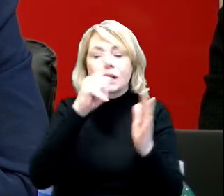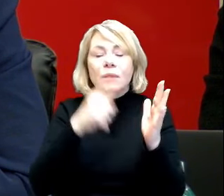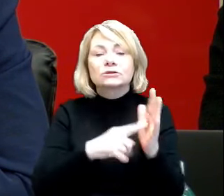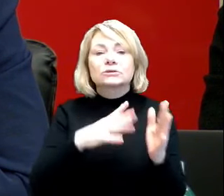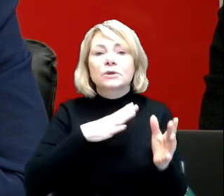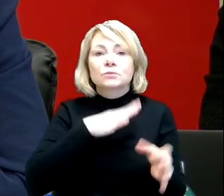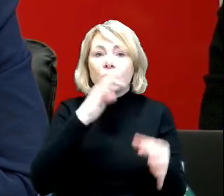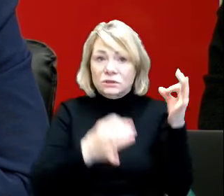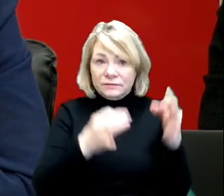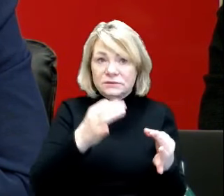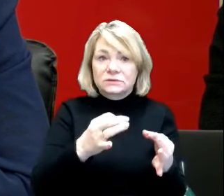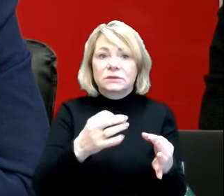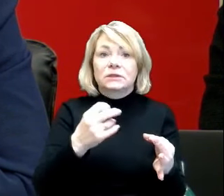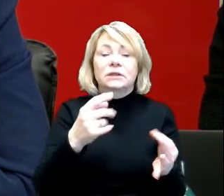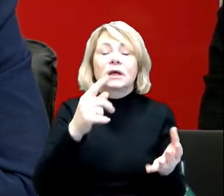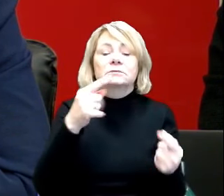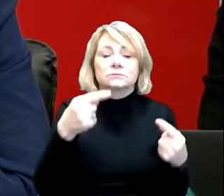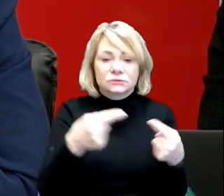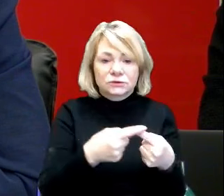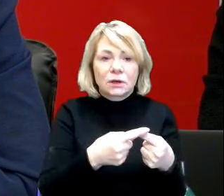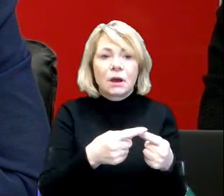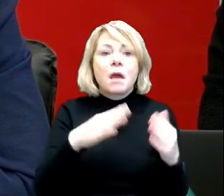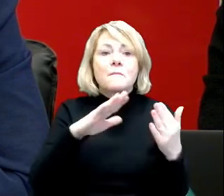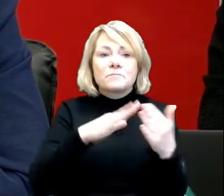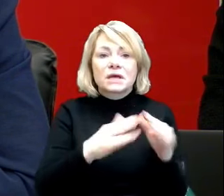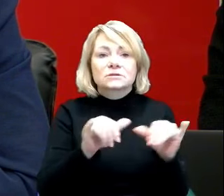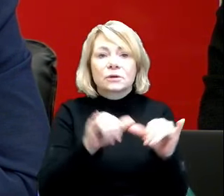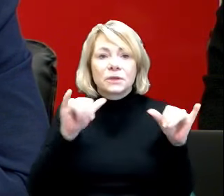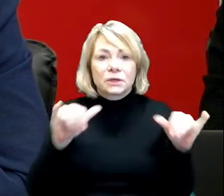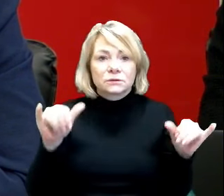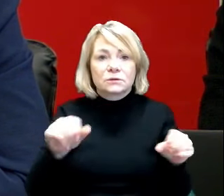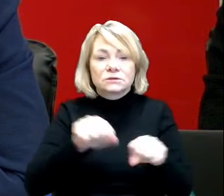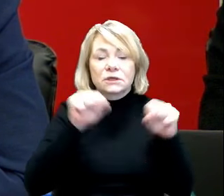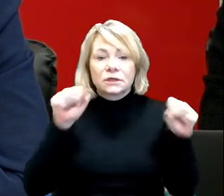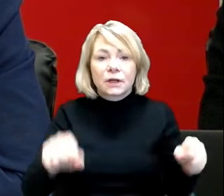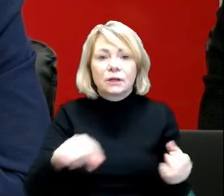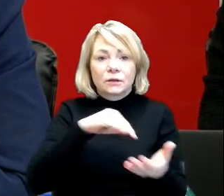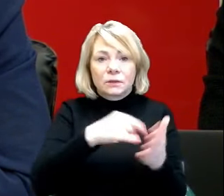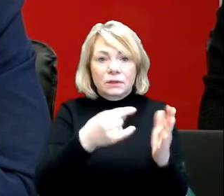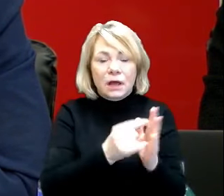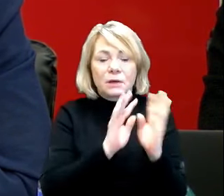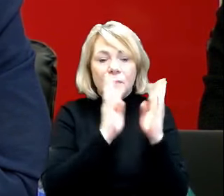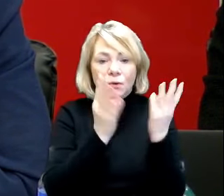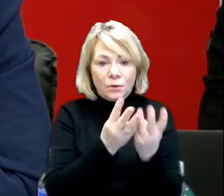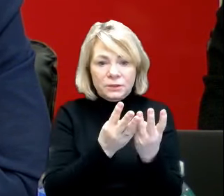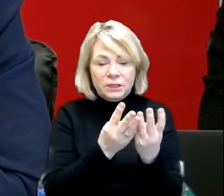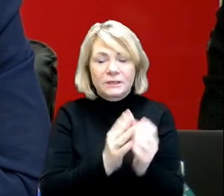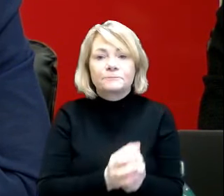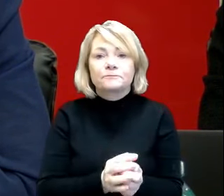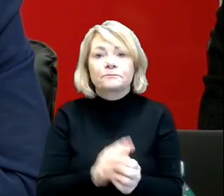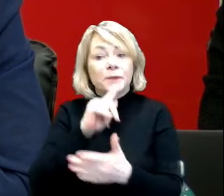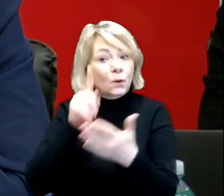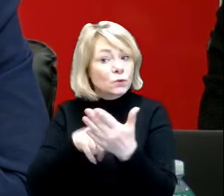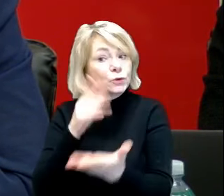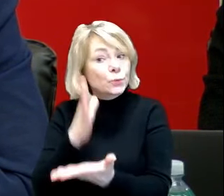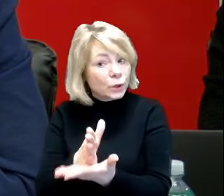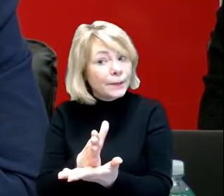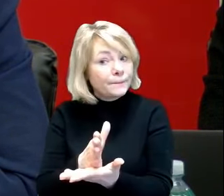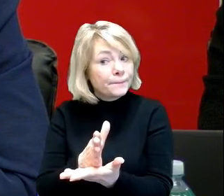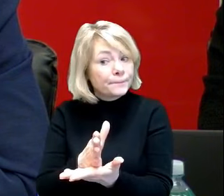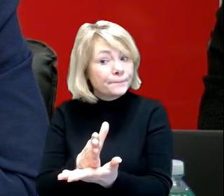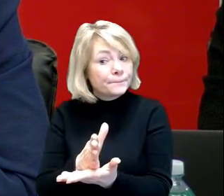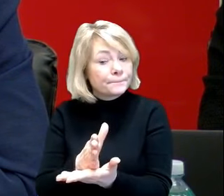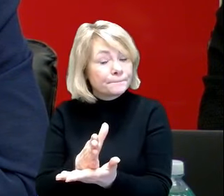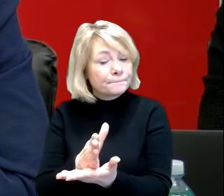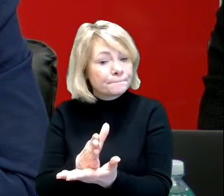pritarta miesto plėtros ir strateginio planavimo komitete ar būtų klausimų pranešėjai